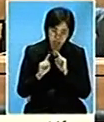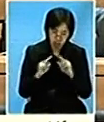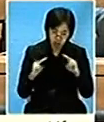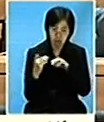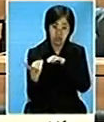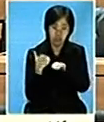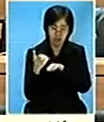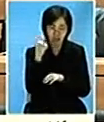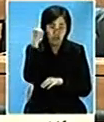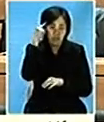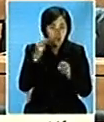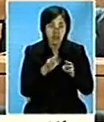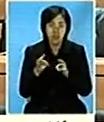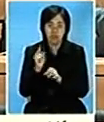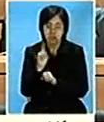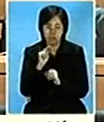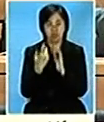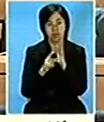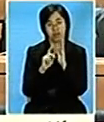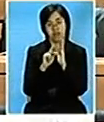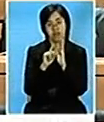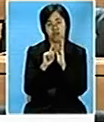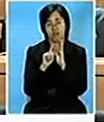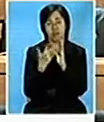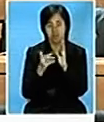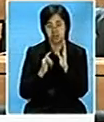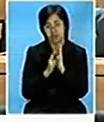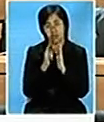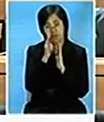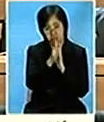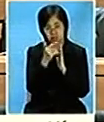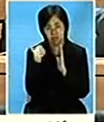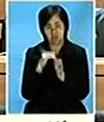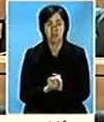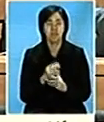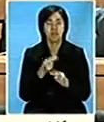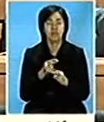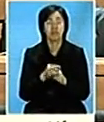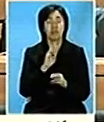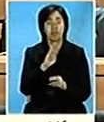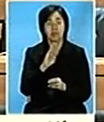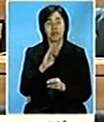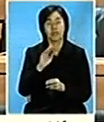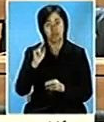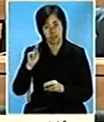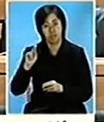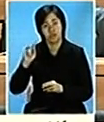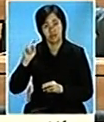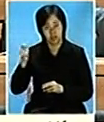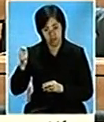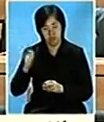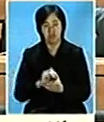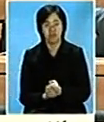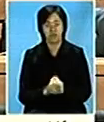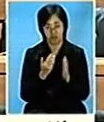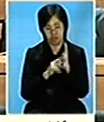ไรให้ขอนแก่นซึ่งเส้นทางบินก็คือบริษัทการแอร์นะครับจะบินจากขอน